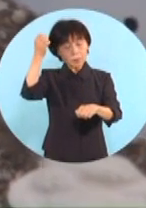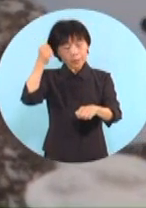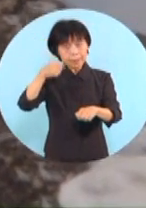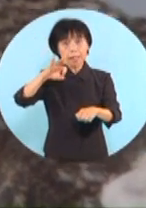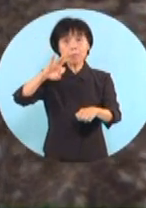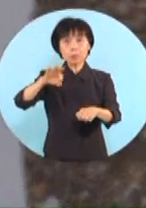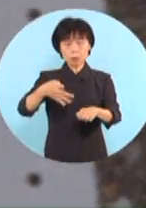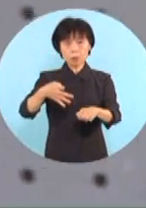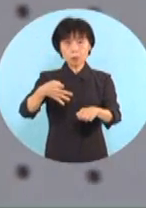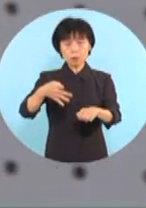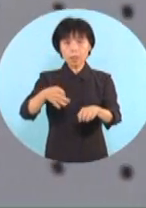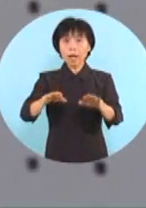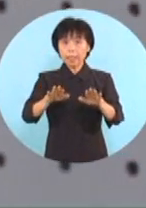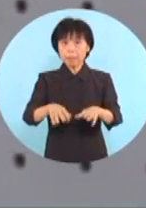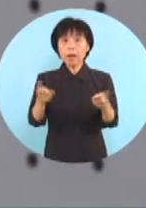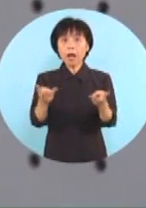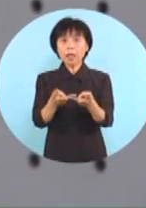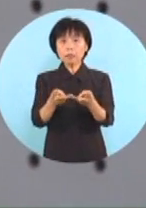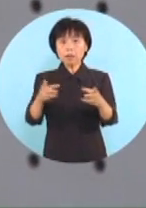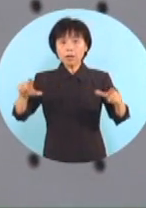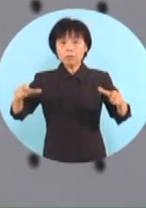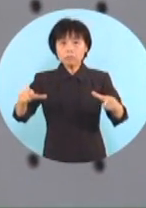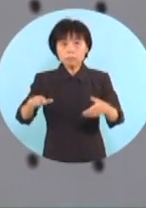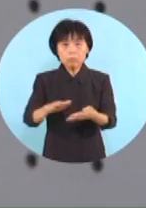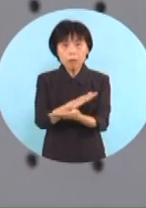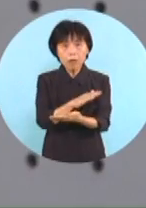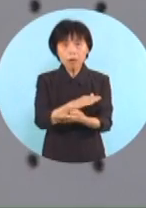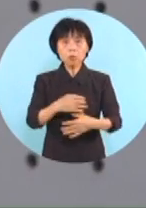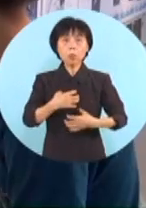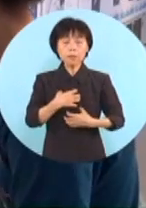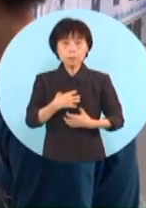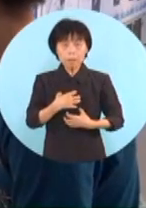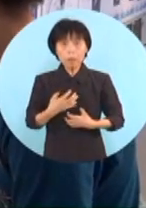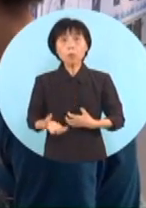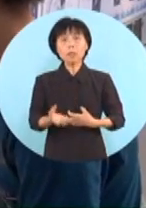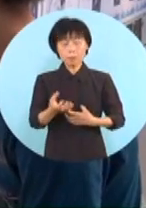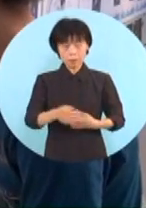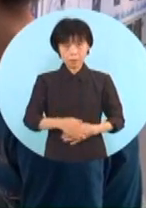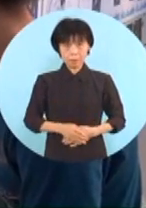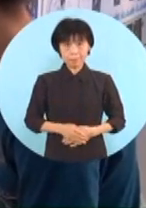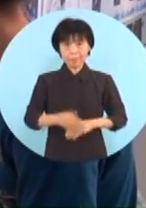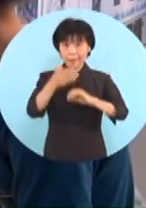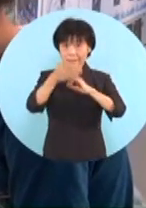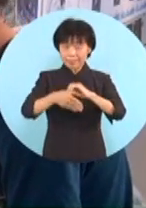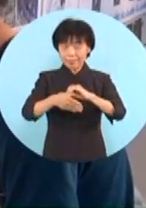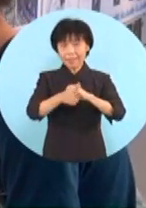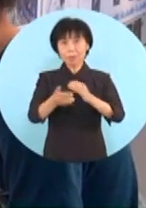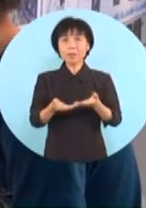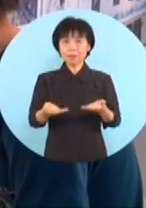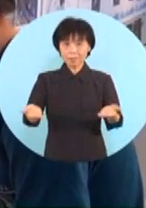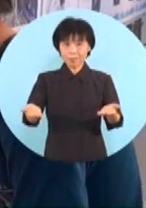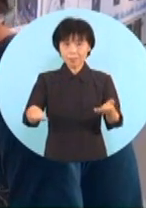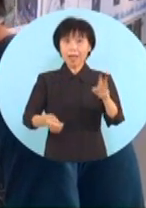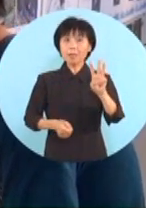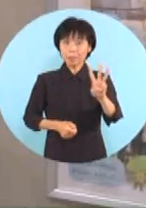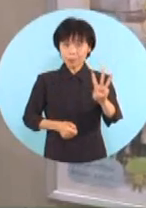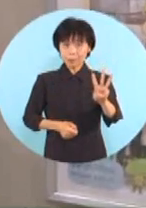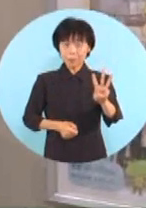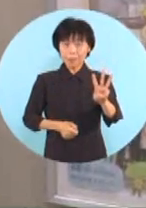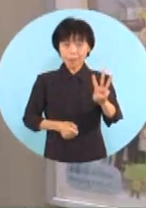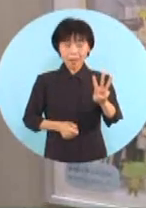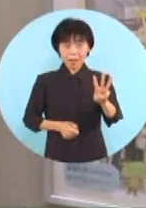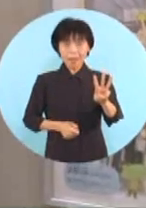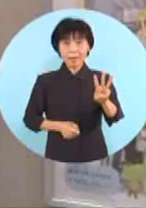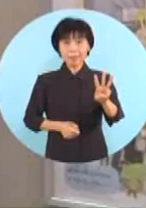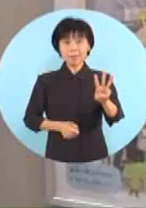ライチョウをテーマに、剥製や写真パネルなどで紹介いたします。で、3つ目はその山根展とライチョウ展